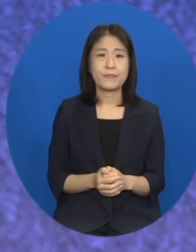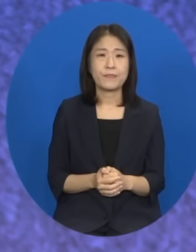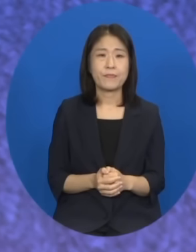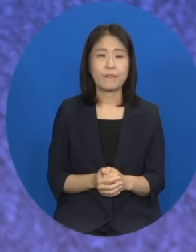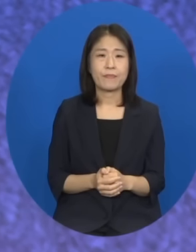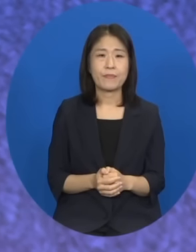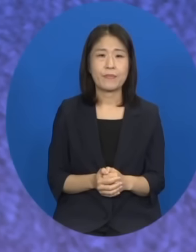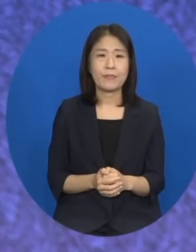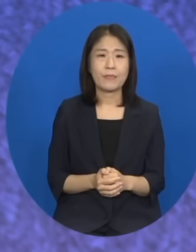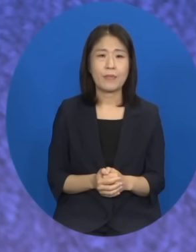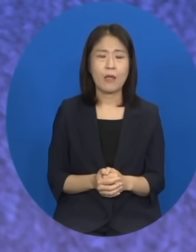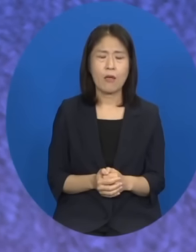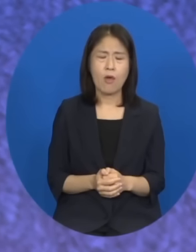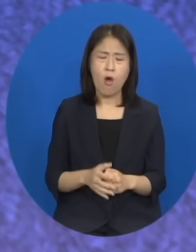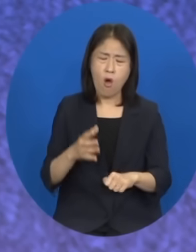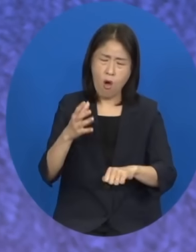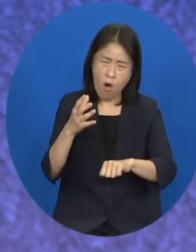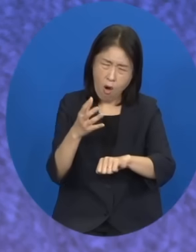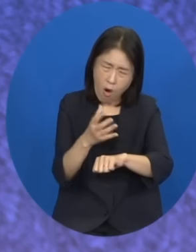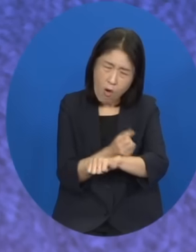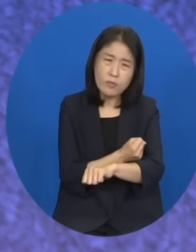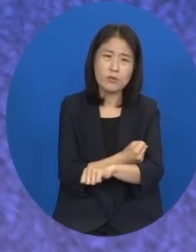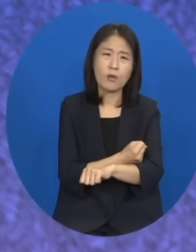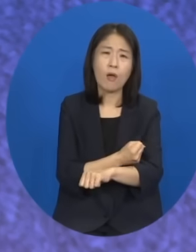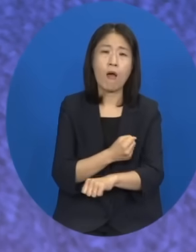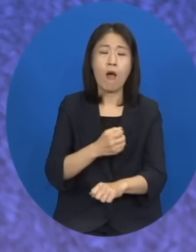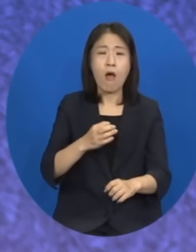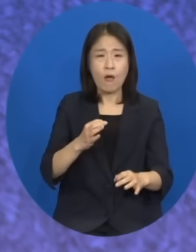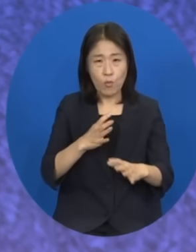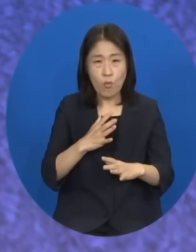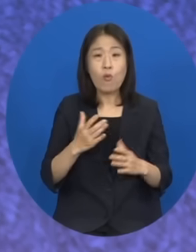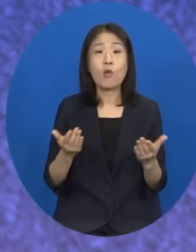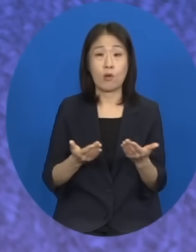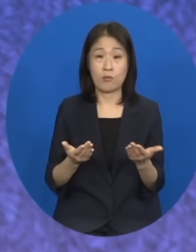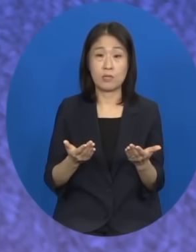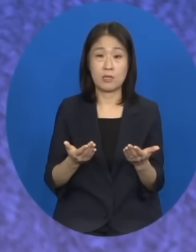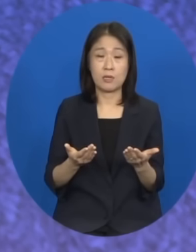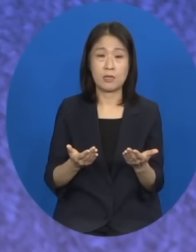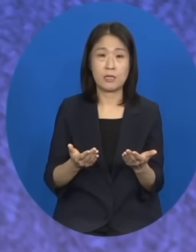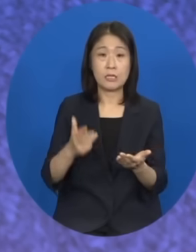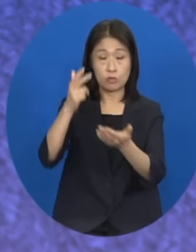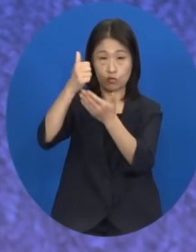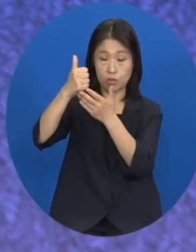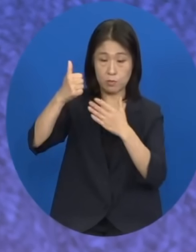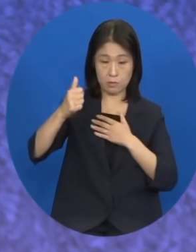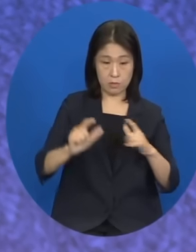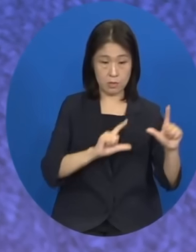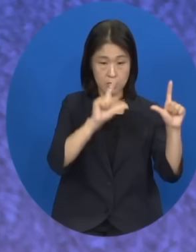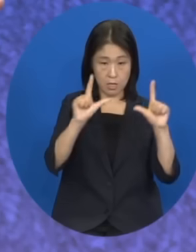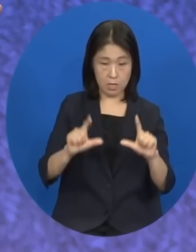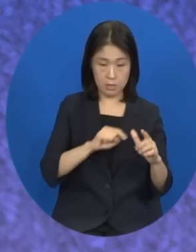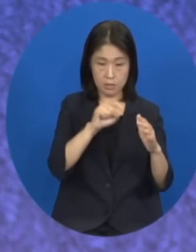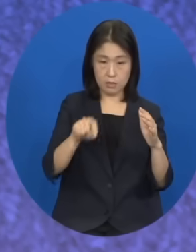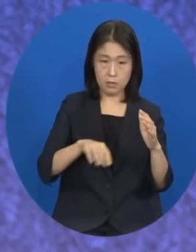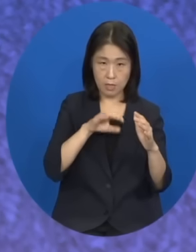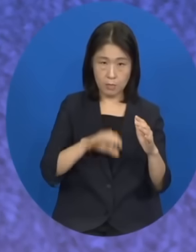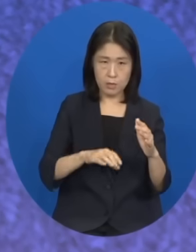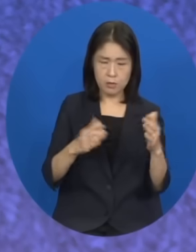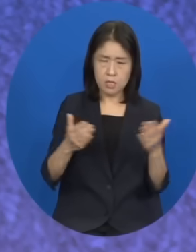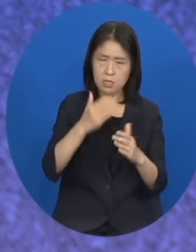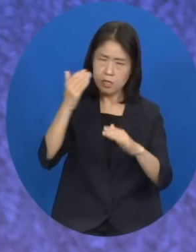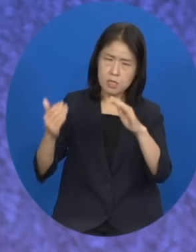정말 너무나 놀랐구나. 주님이 여러분의 삶 속에 역사하시는 것이 선명하게